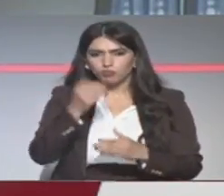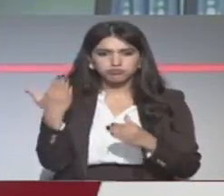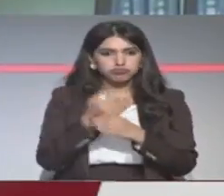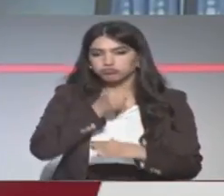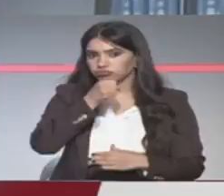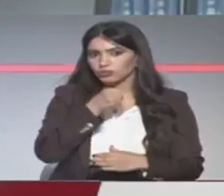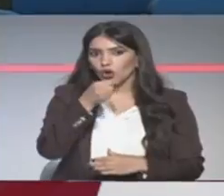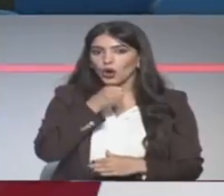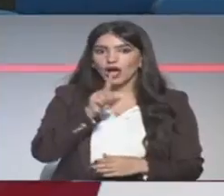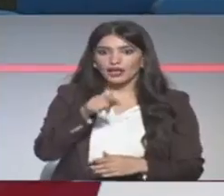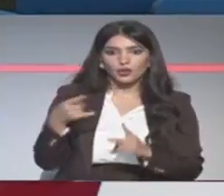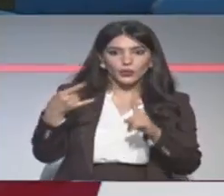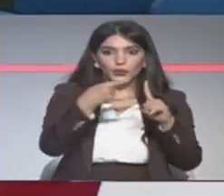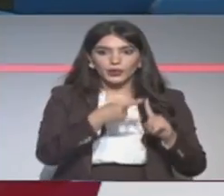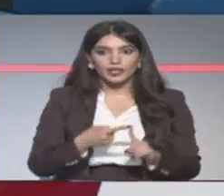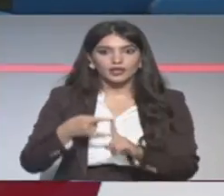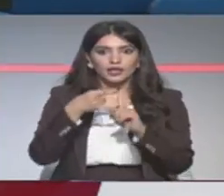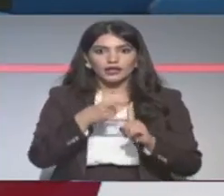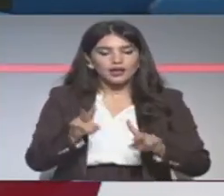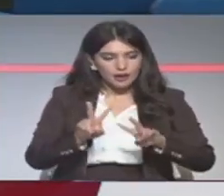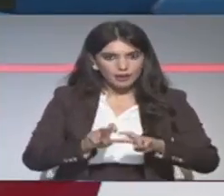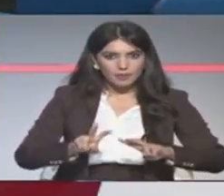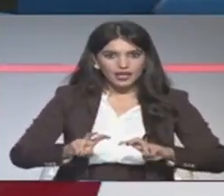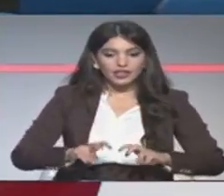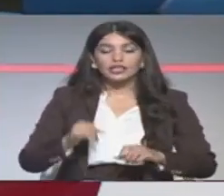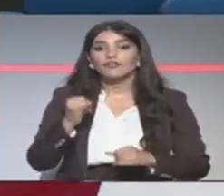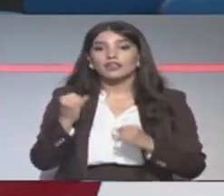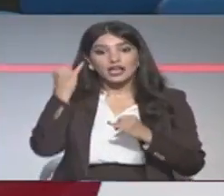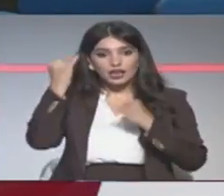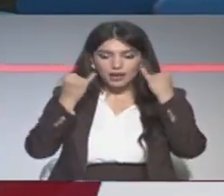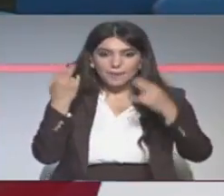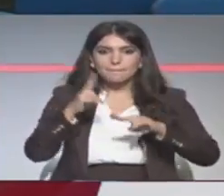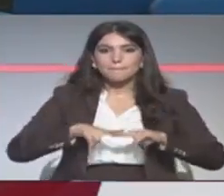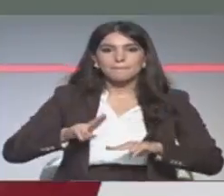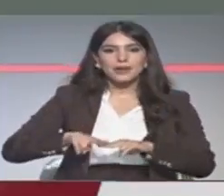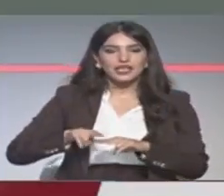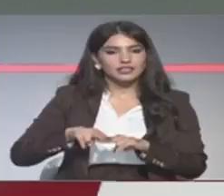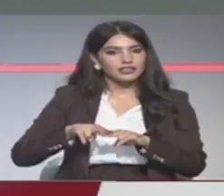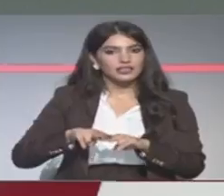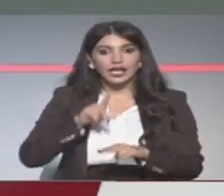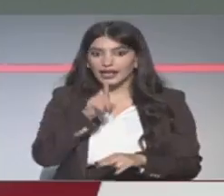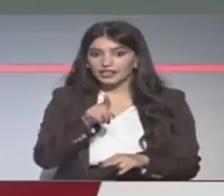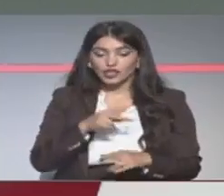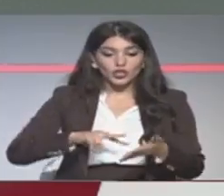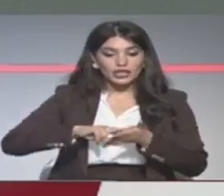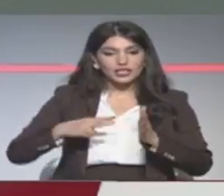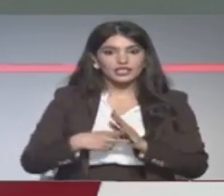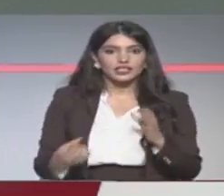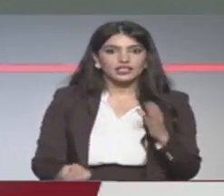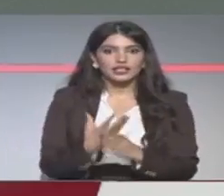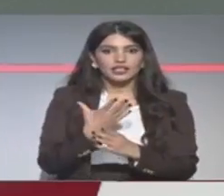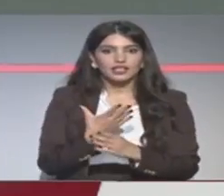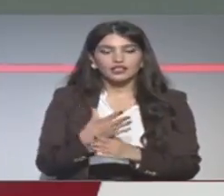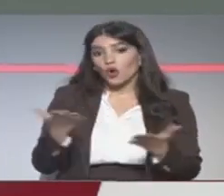وبعضها كانت عبر تقنية الفيديو بحثت في المبادئ الأساسية للتعديل والتعديل الذاتي كآلية جديدة للحوكمة